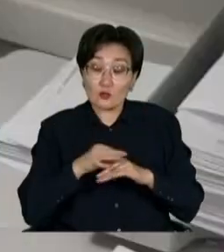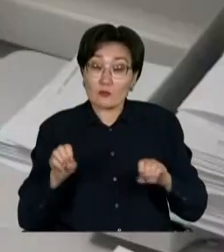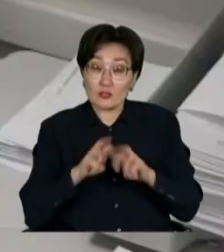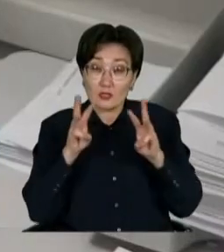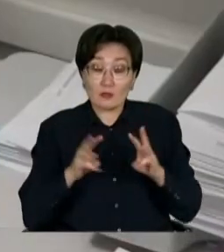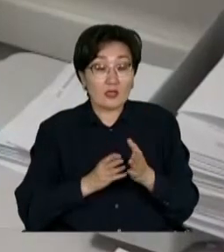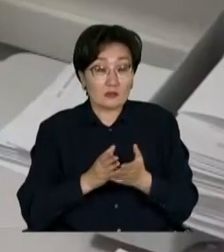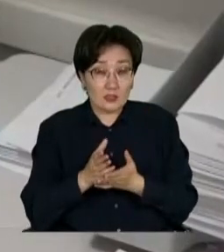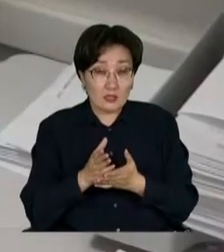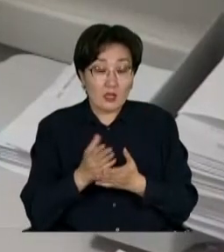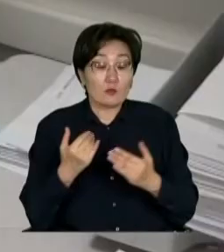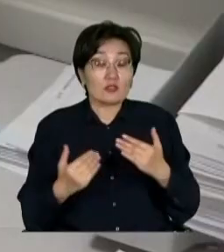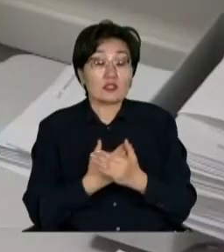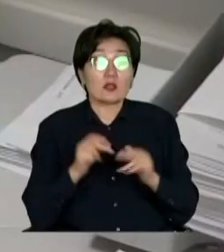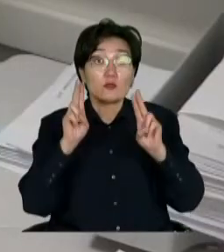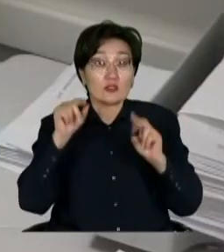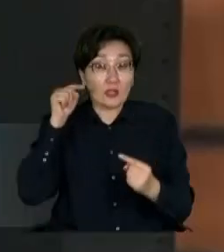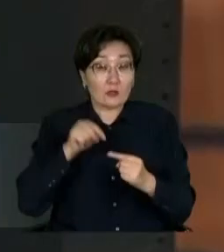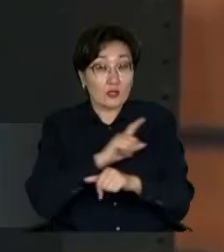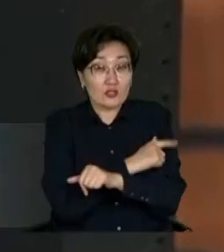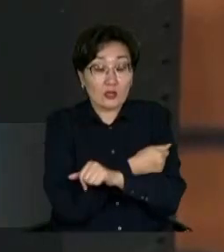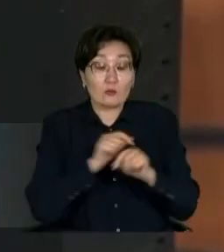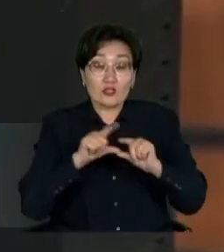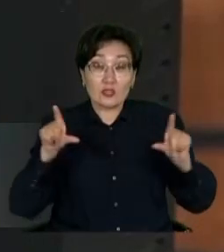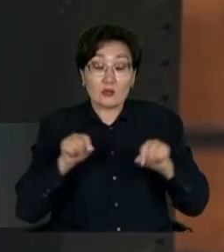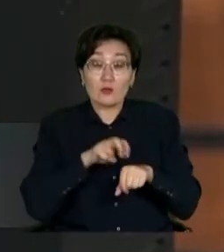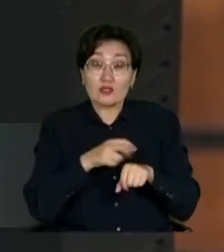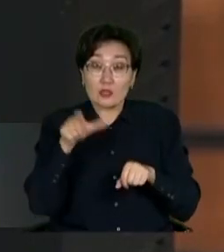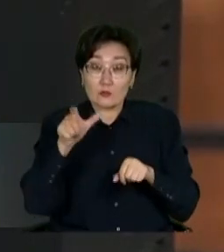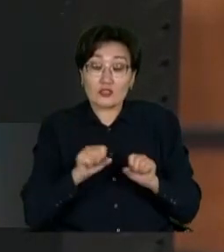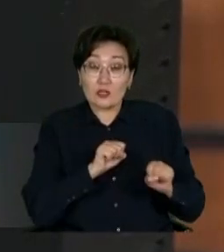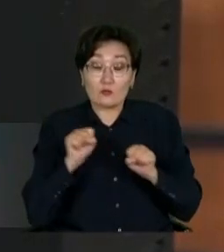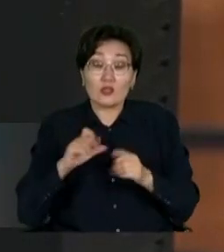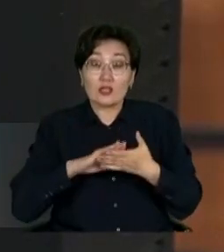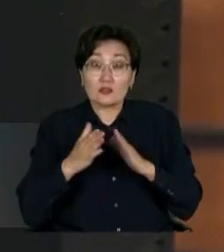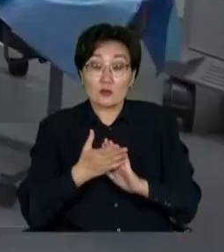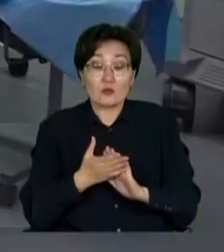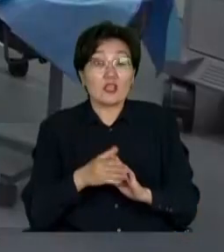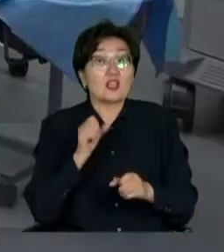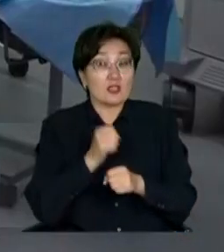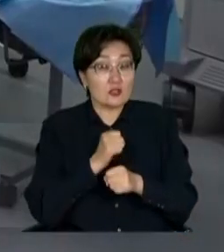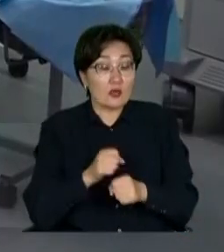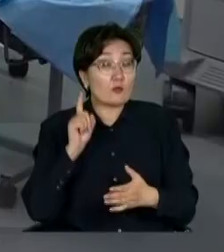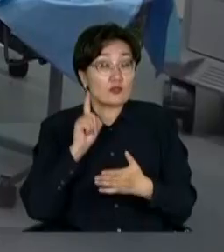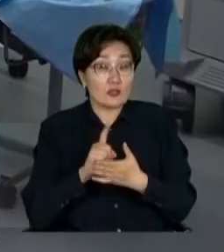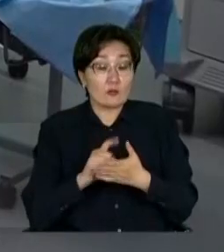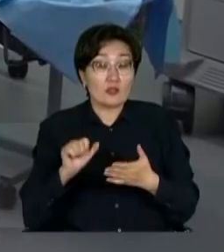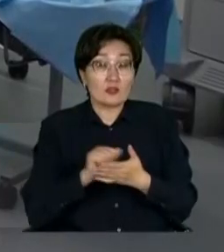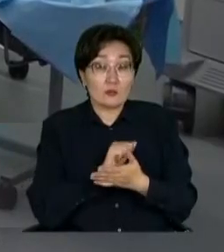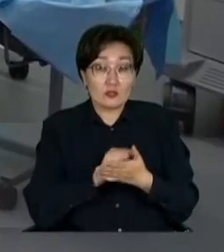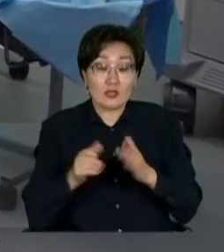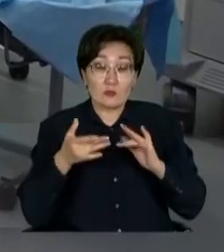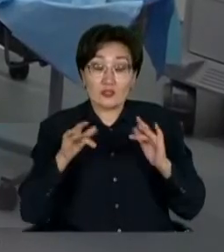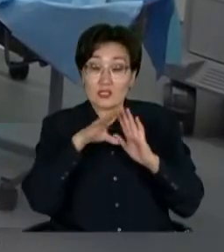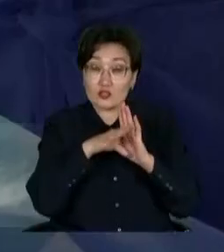етуге бағытталған. Жаңа талап бойынша медициналық ұйымдар дәргерлерге сақтандыру шартын жасауға міндеттеледі. Құжат медпул кезет